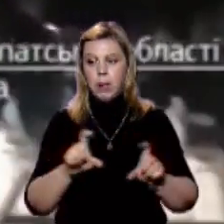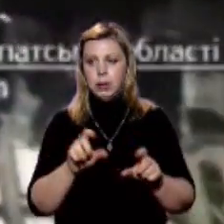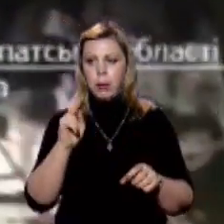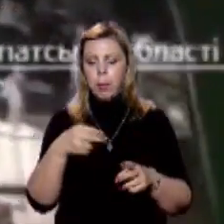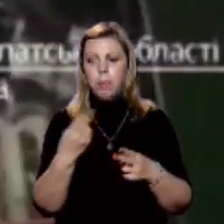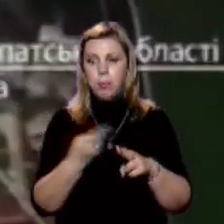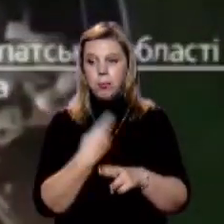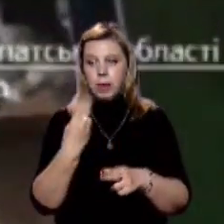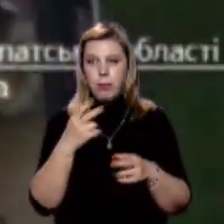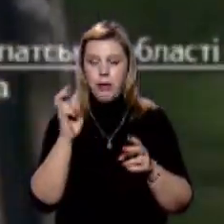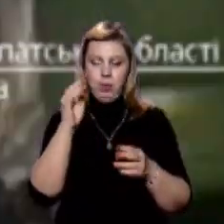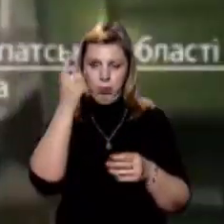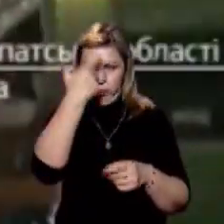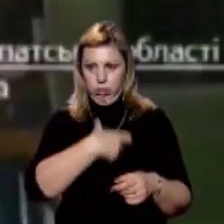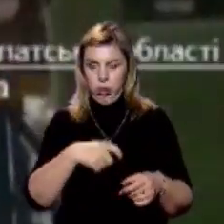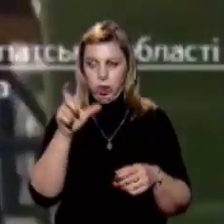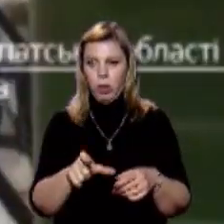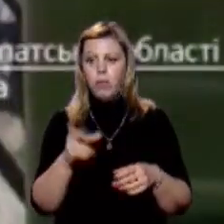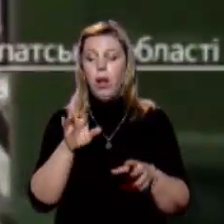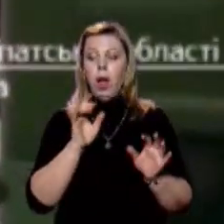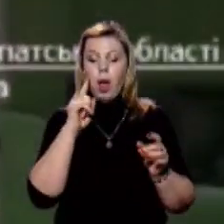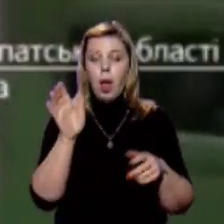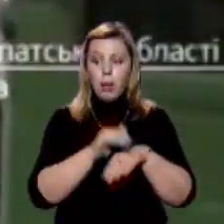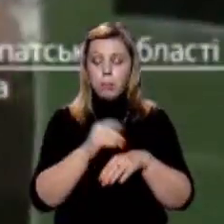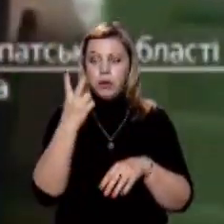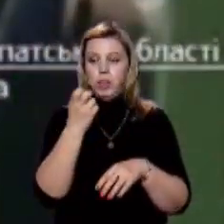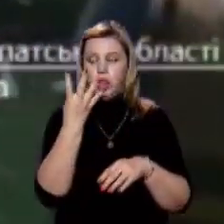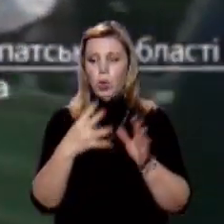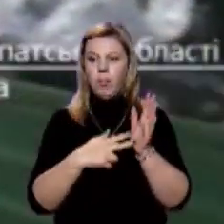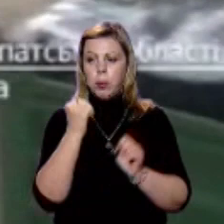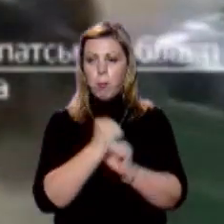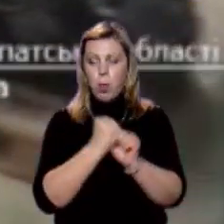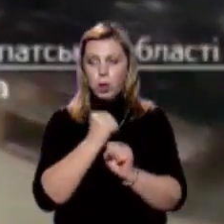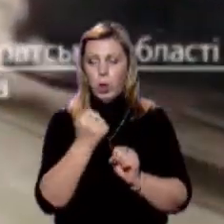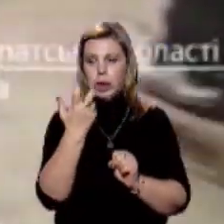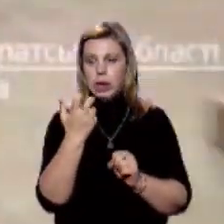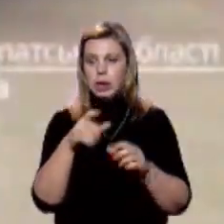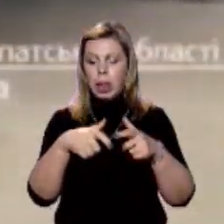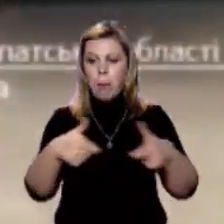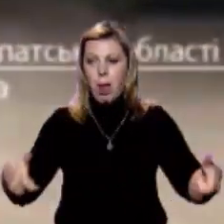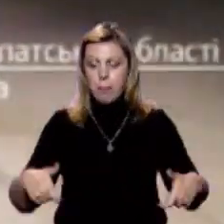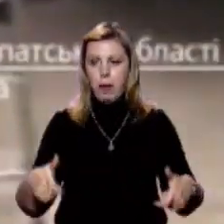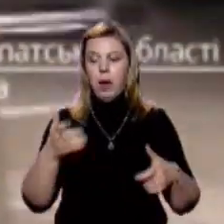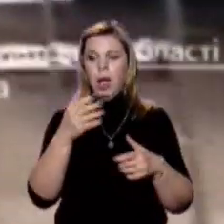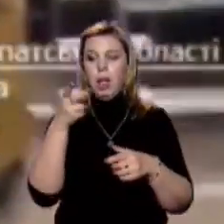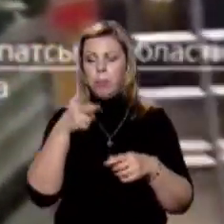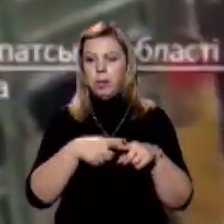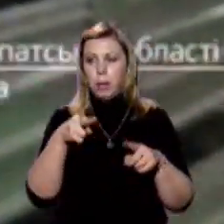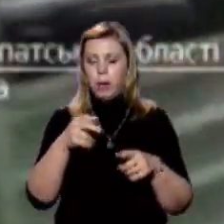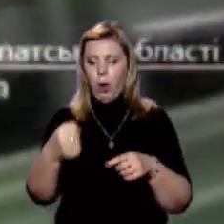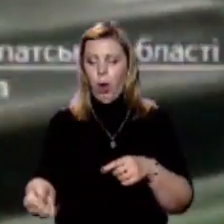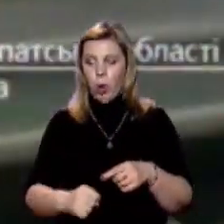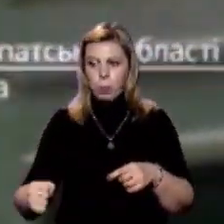без відображення підприємства. Під час обшуків вилучили 248 двигунів, понад 300 бамперів та майже 500 коробок